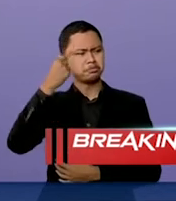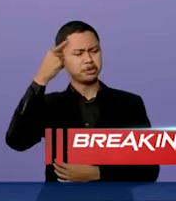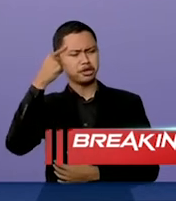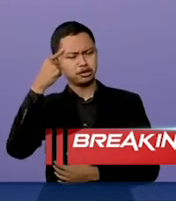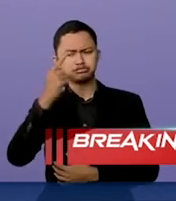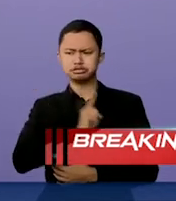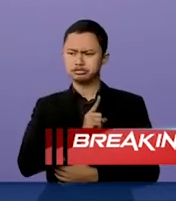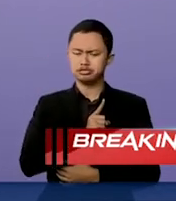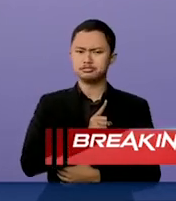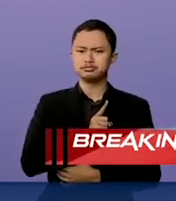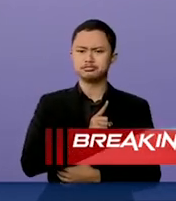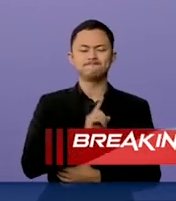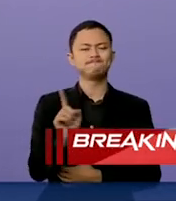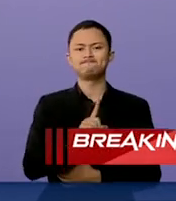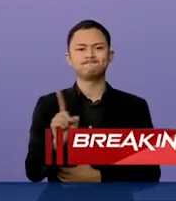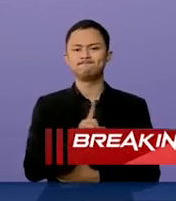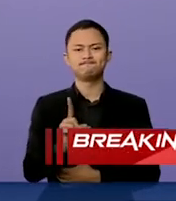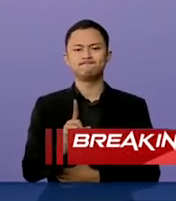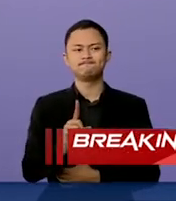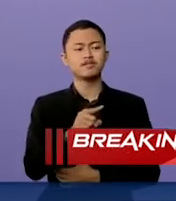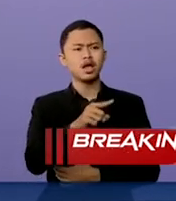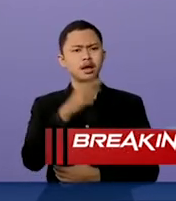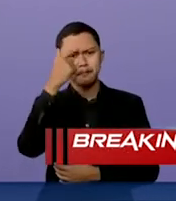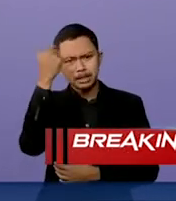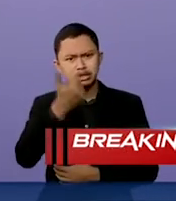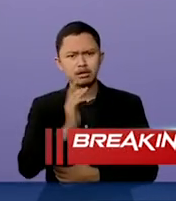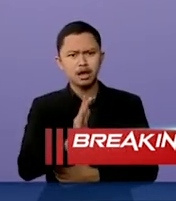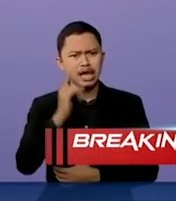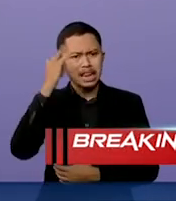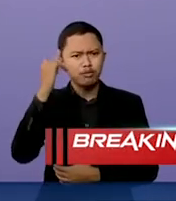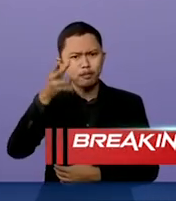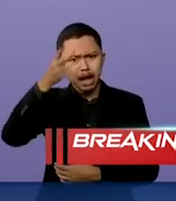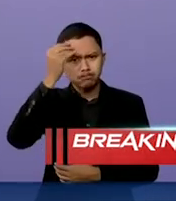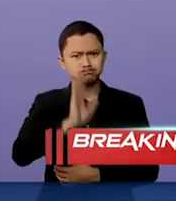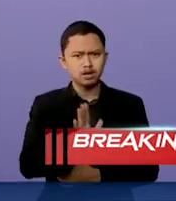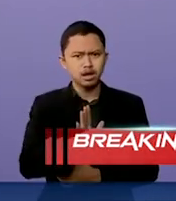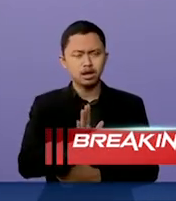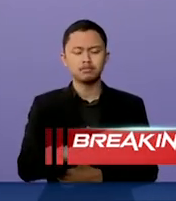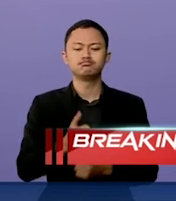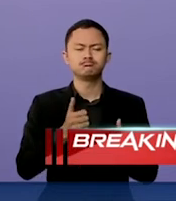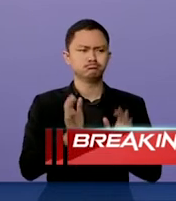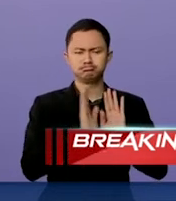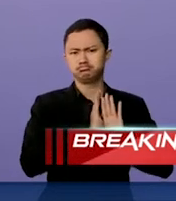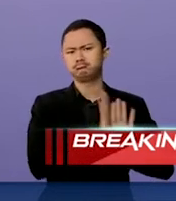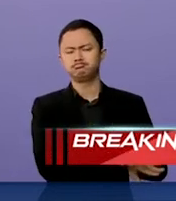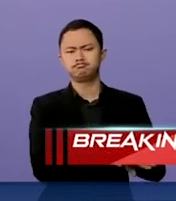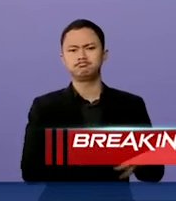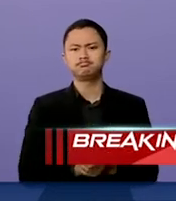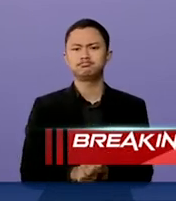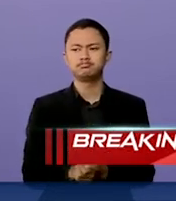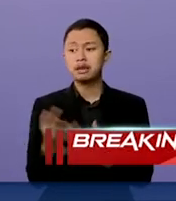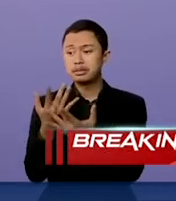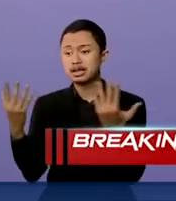apalagi bukan di bidang ilmu yang dikuasai baik dalam situasi pandemi atau bukan tidak akan berguna bagi